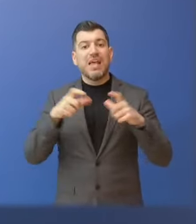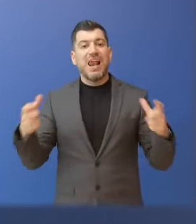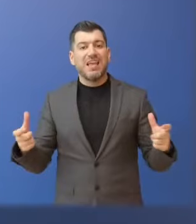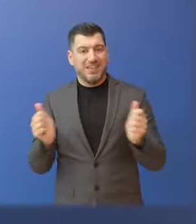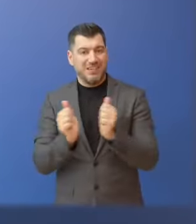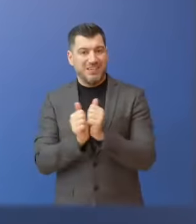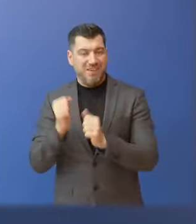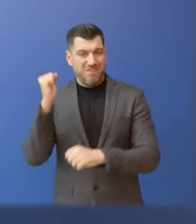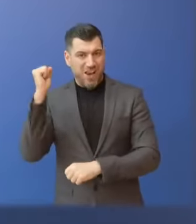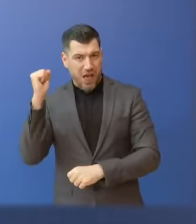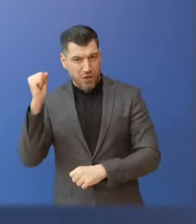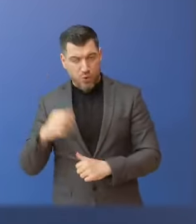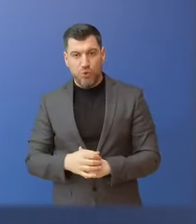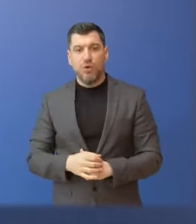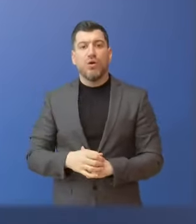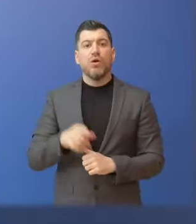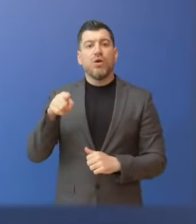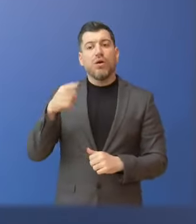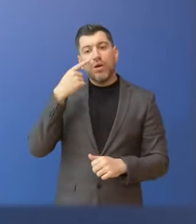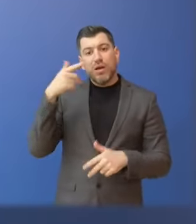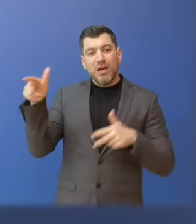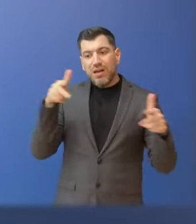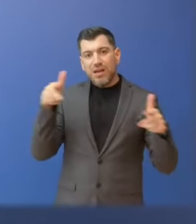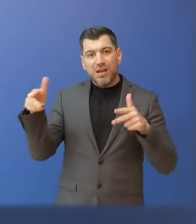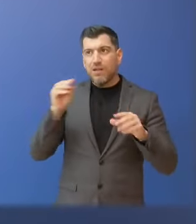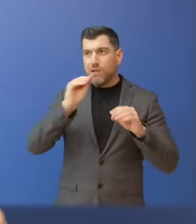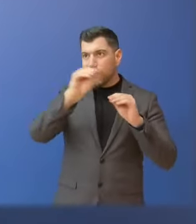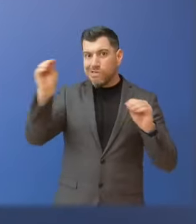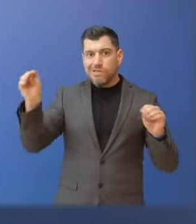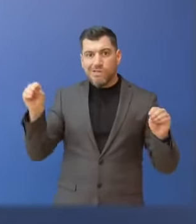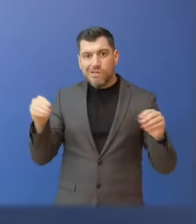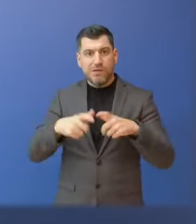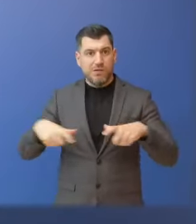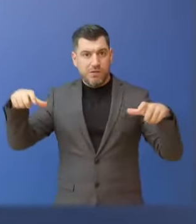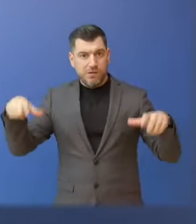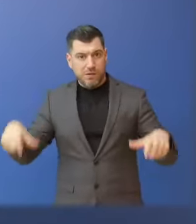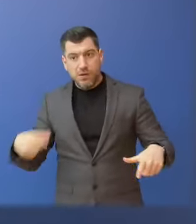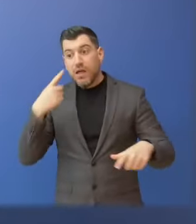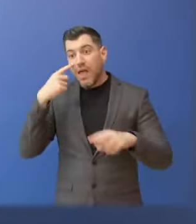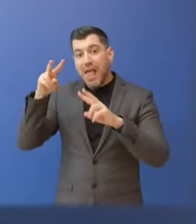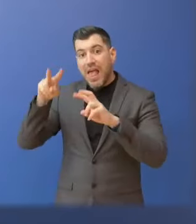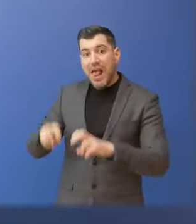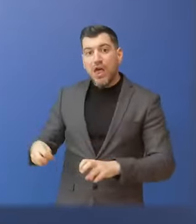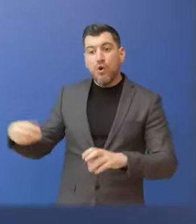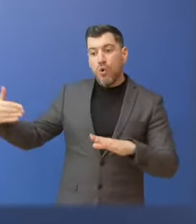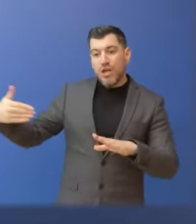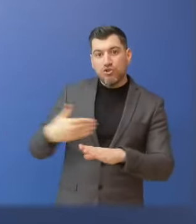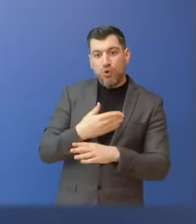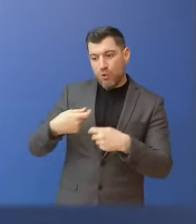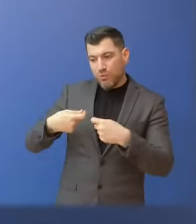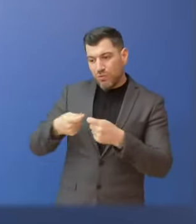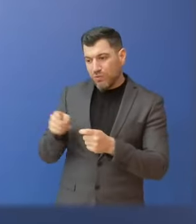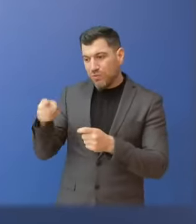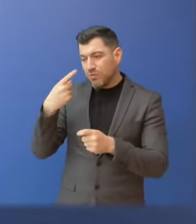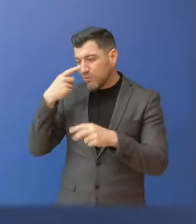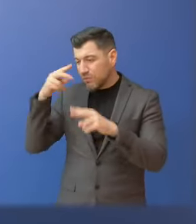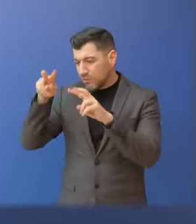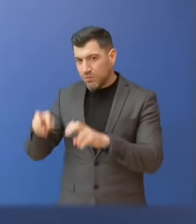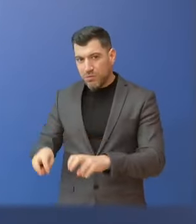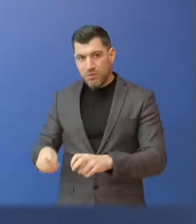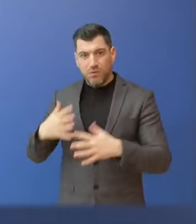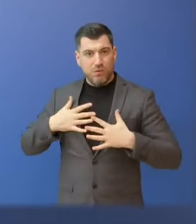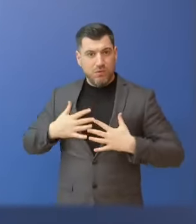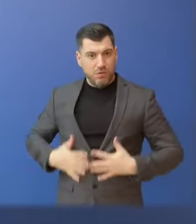τοποθέτηση συστημάτων ηλεκτρονικής εποπτείας των αθλητικών εγκαταστάσεων τον έλεγχο εισόδου των φιλάθλων στους χώρους του γηπέδου την